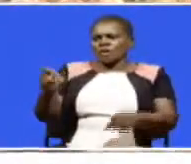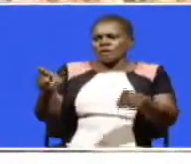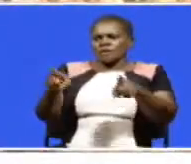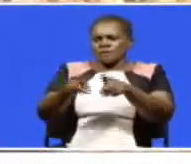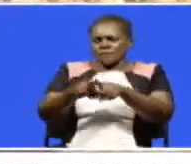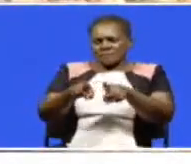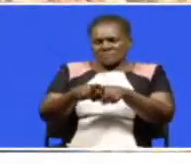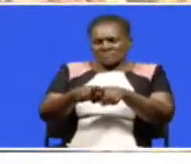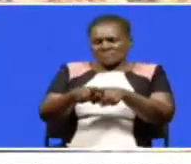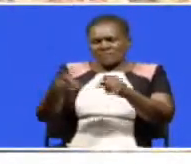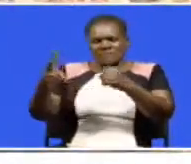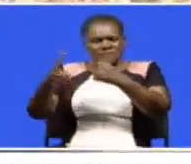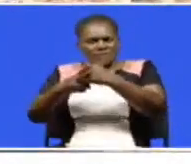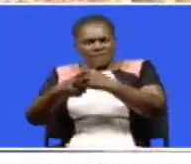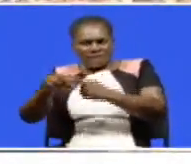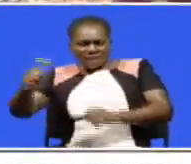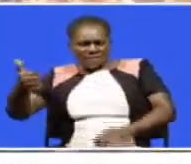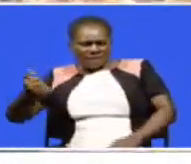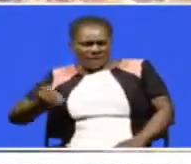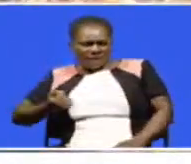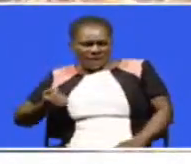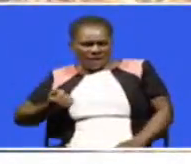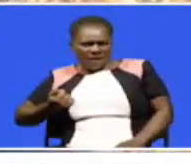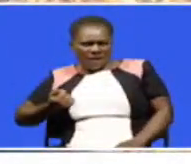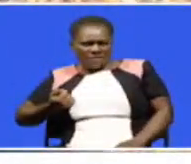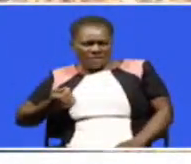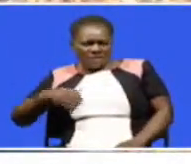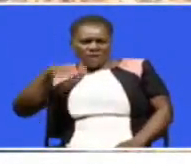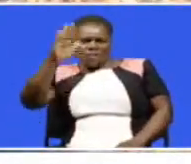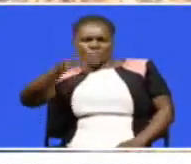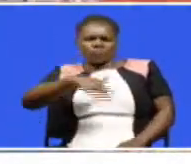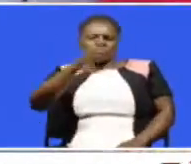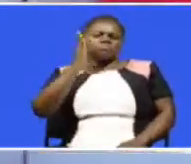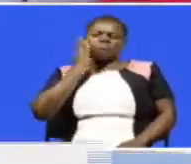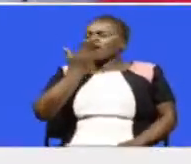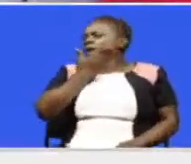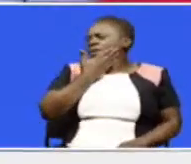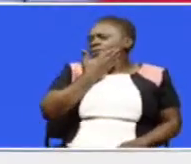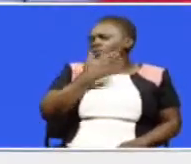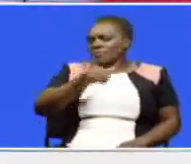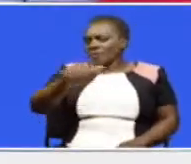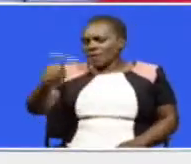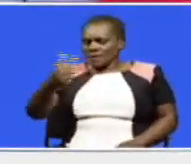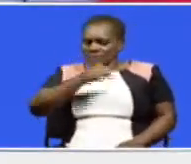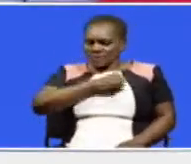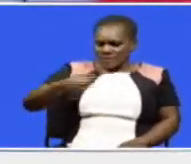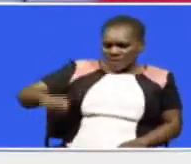watu wa welding walikuwa 7, na kuna msichana anasikia huko ndio alikuwa anapaka rangi. Kwingineko, seneta wa kaunti ya Nandi